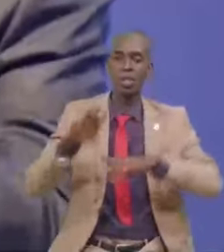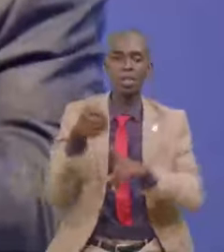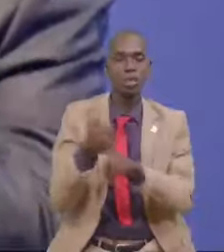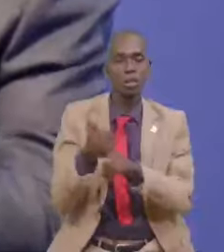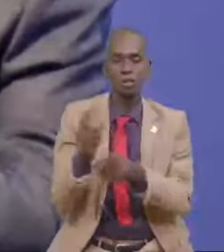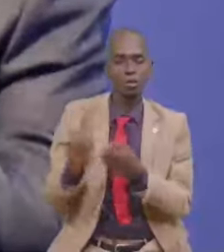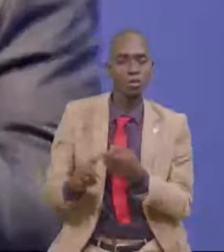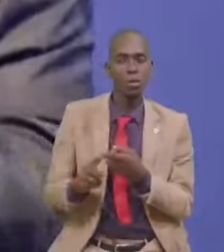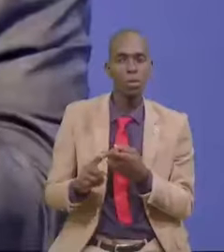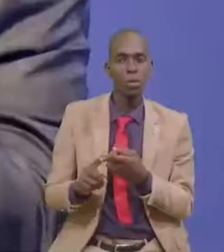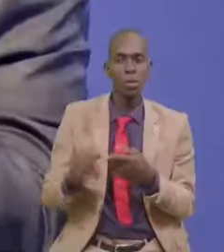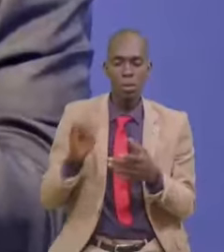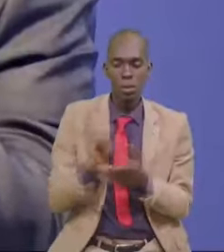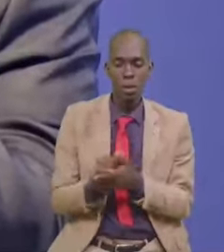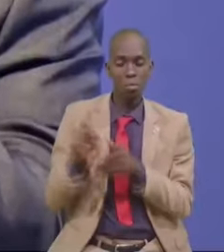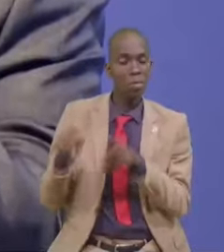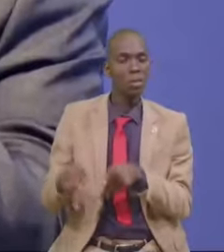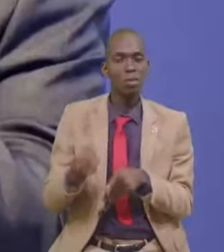en réalité, c'est Satan.